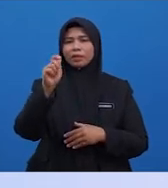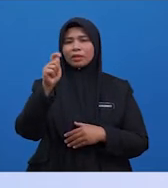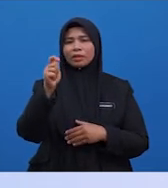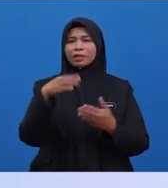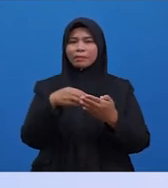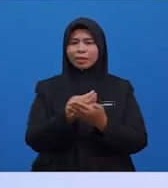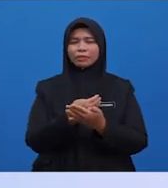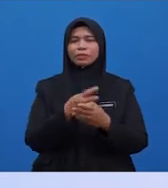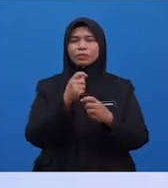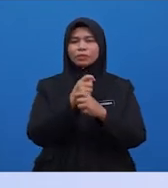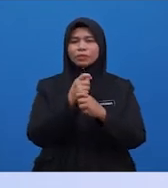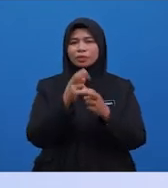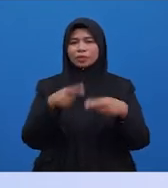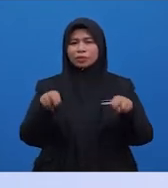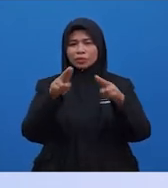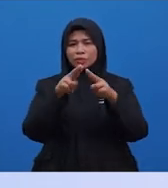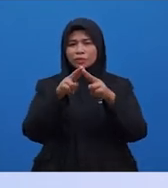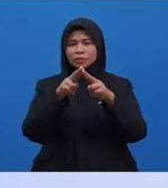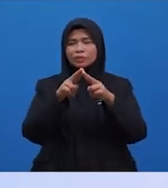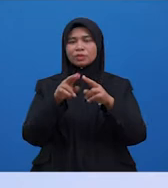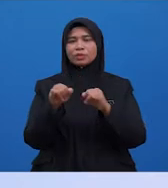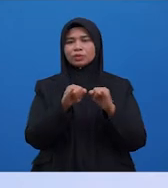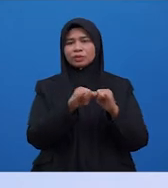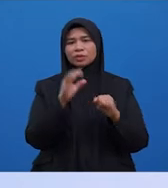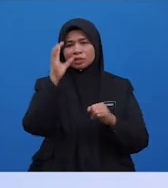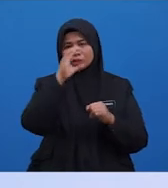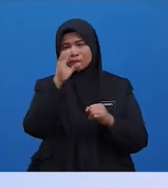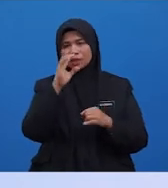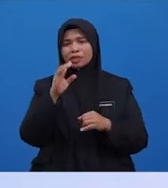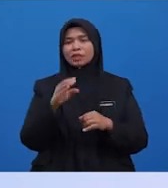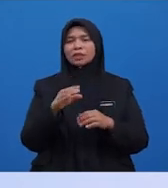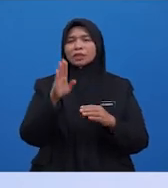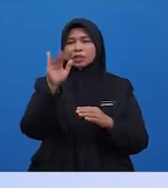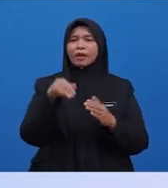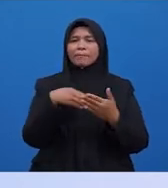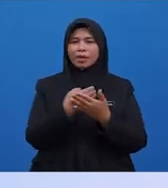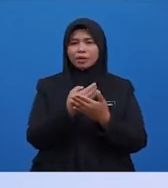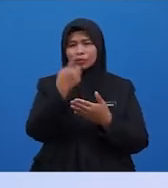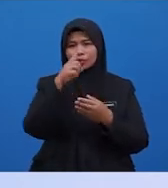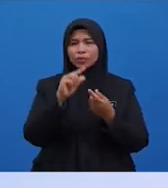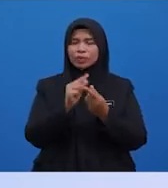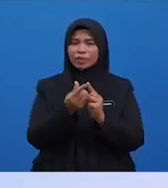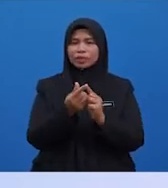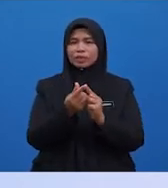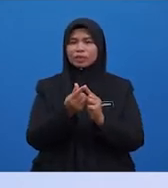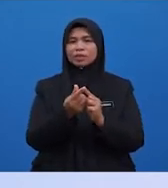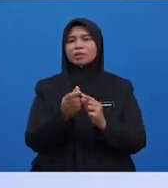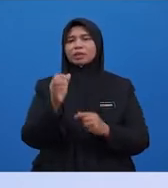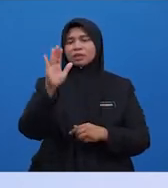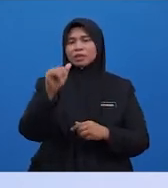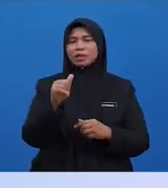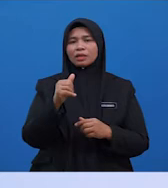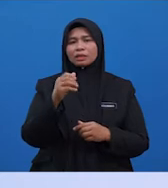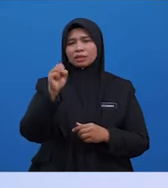Tugas utama jurulatih juga mencari bakat, terutamanya bakat-bakat baru untuk menggantikan atlet-atlet senior.